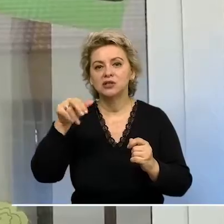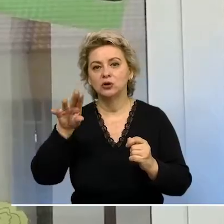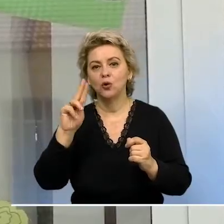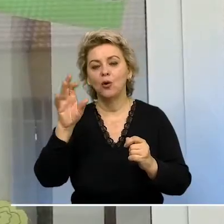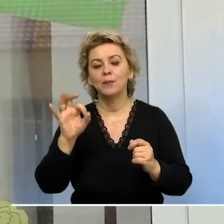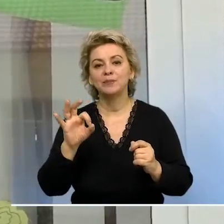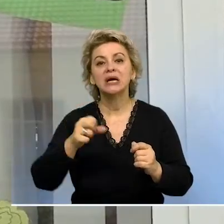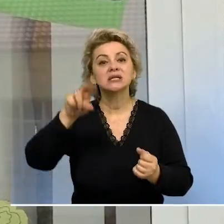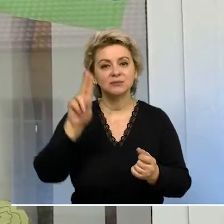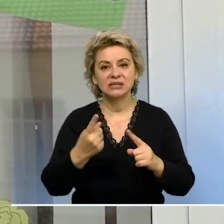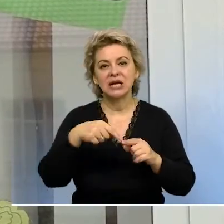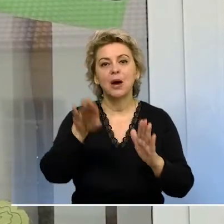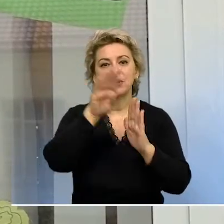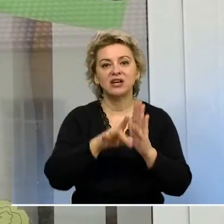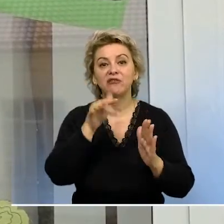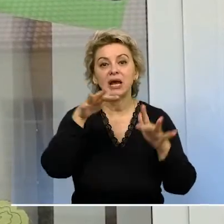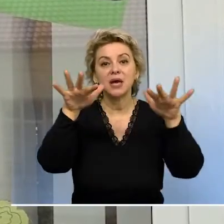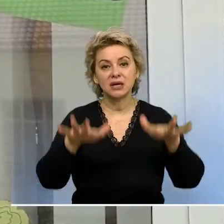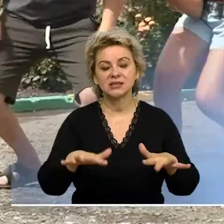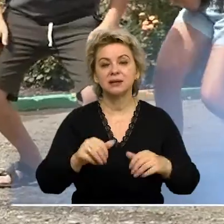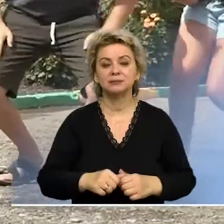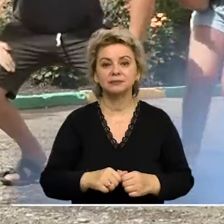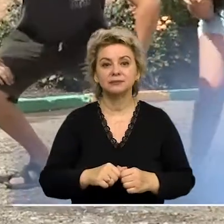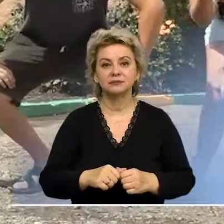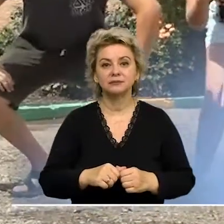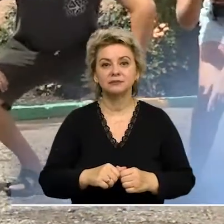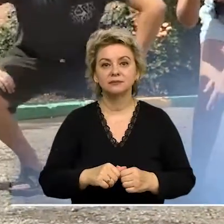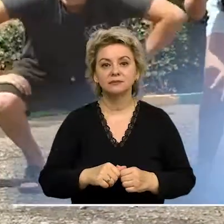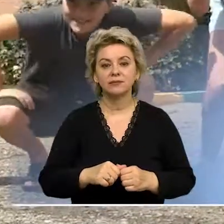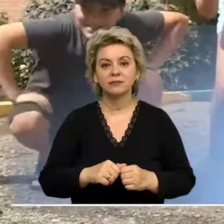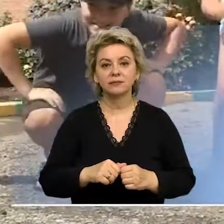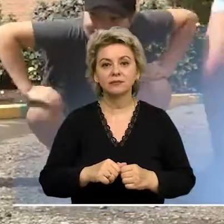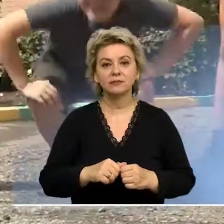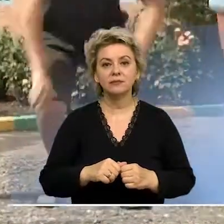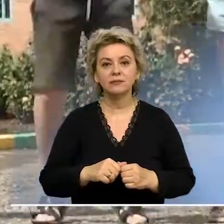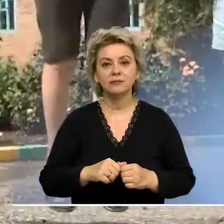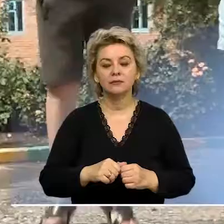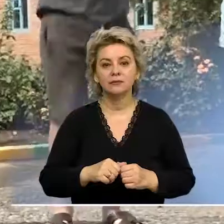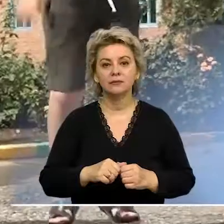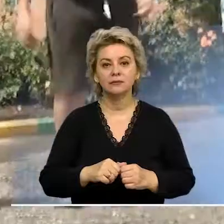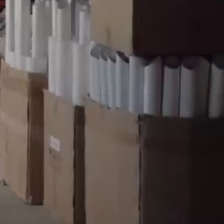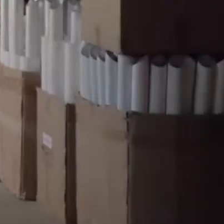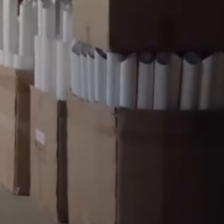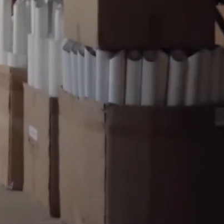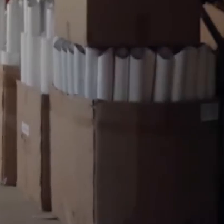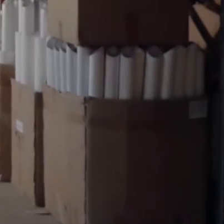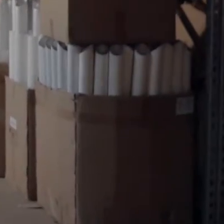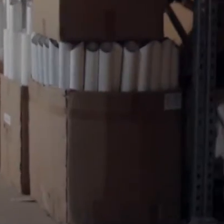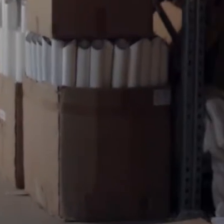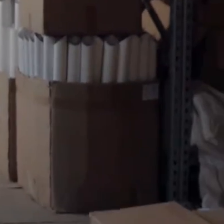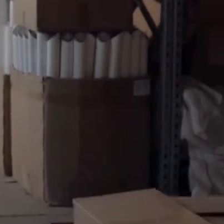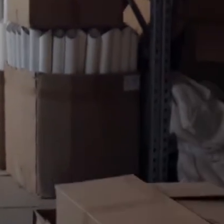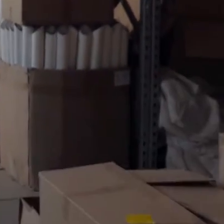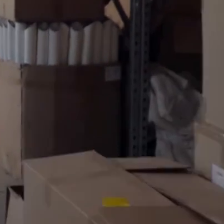знали. Михаил Игнатенко, Евгений Трачук. Специально для программы «Время местное». Ты